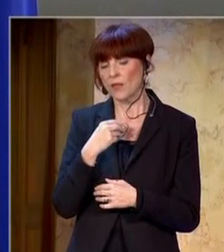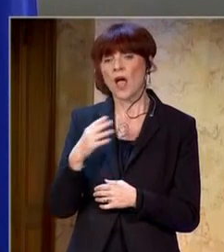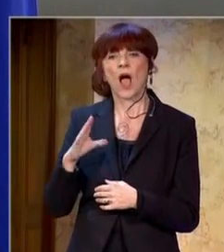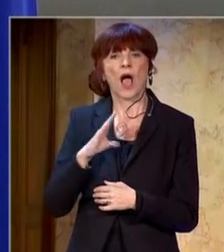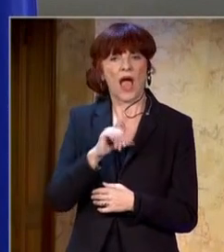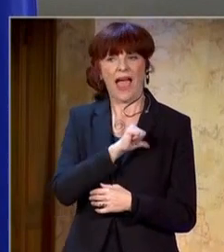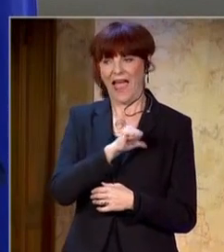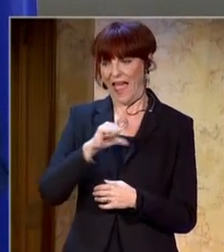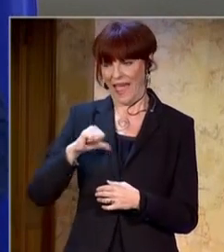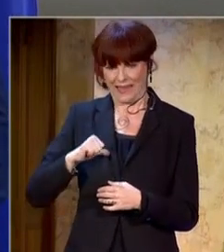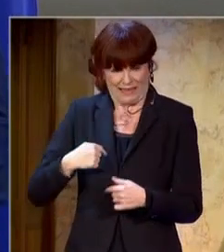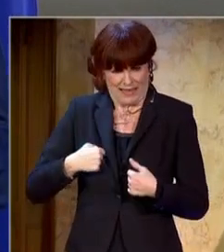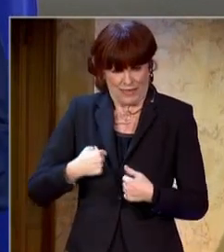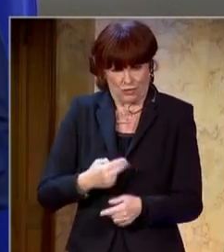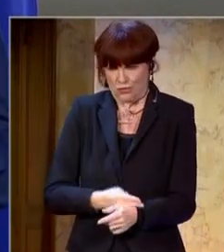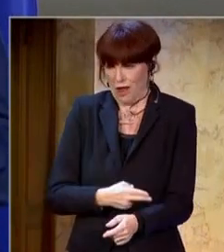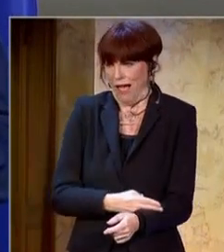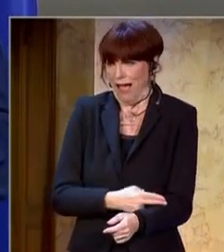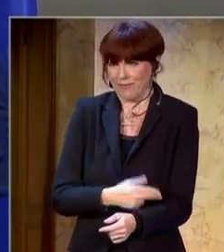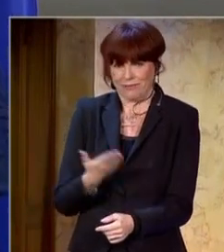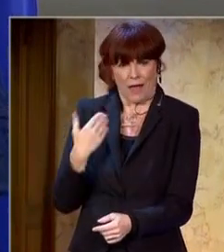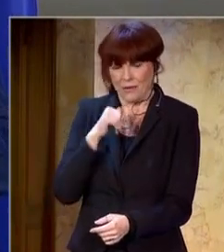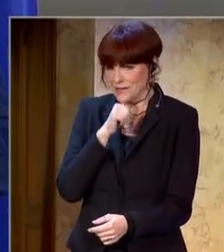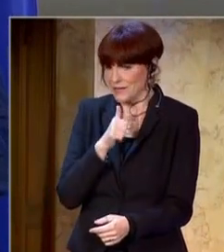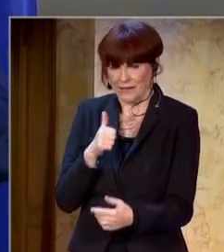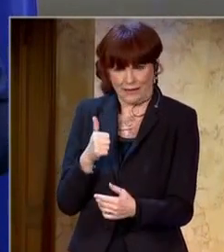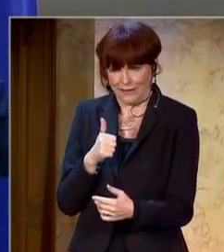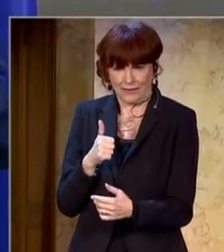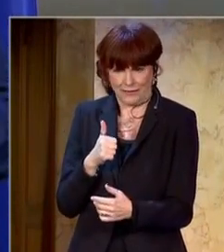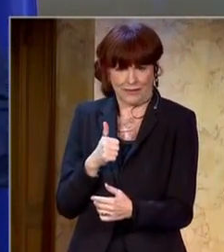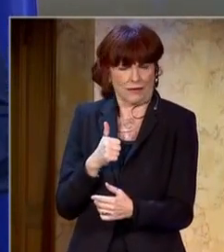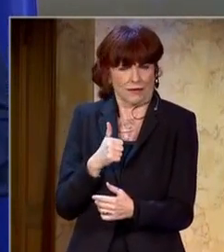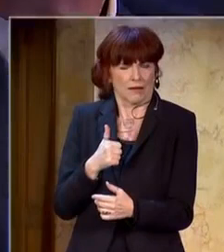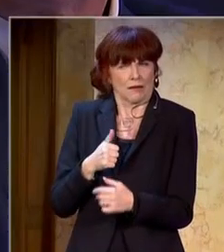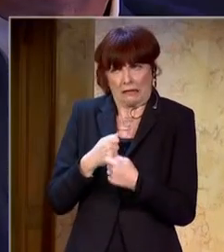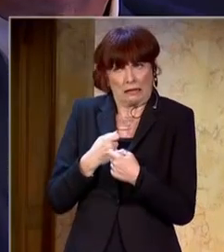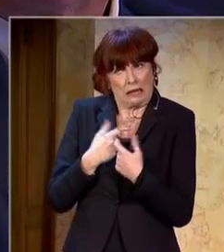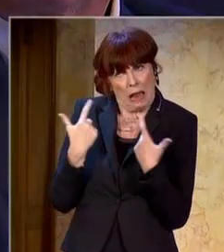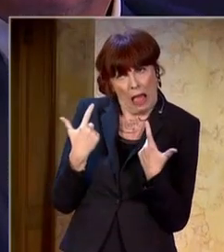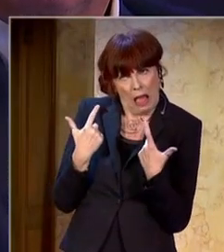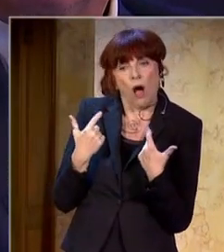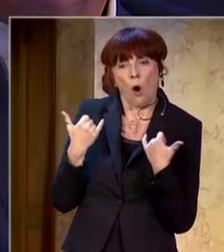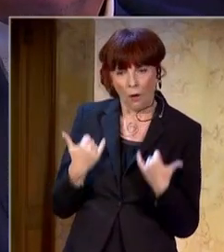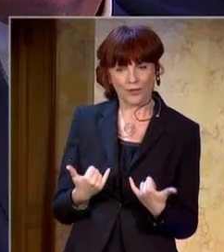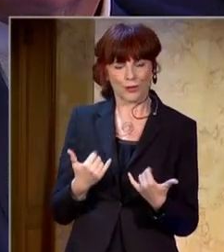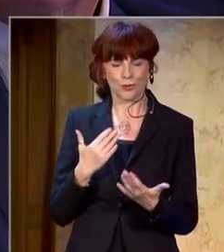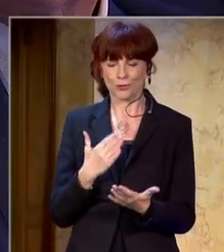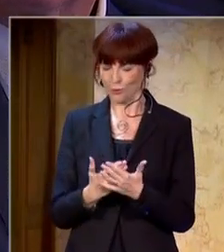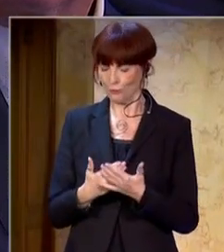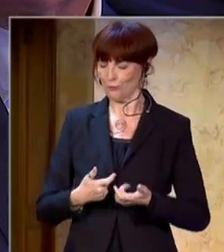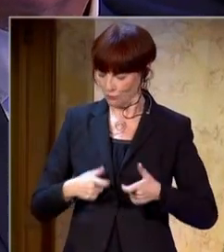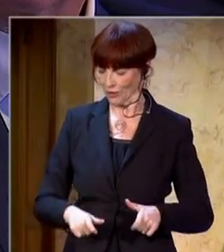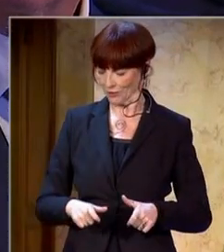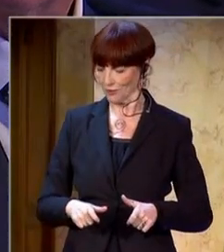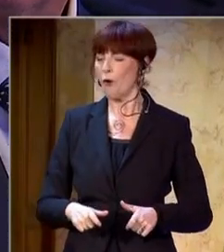damals durchaus noch umstritten. Ich glaube, es ist eine Errungenschaft, dass diese heutzutage nicht mehr umstritten ist. Und ich möchte an dieser Stelle